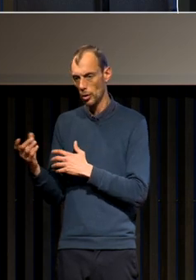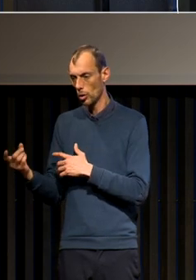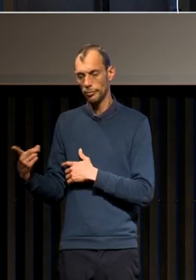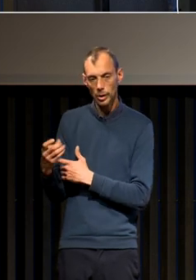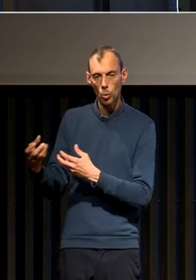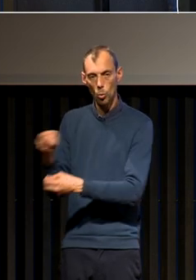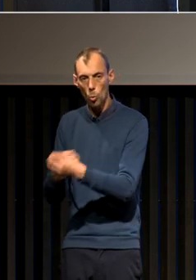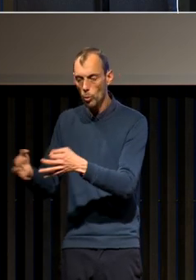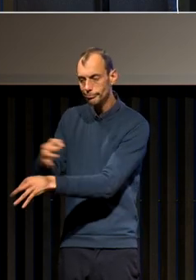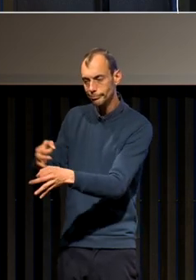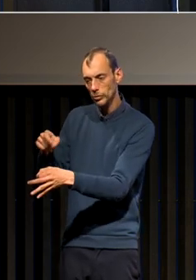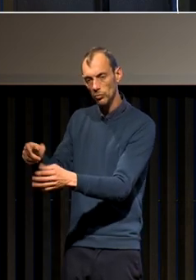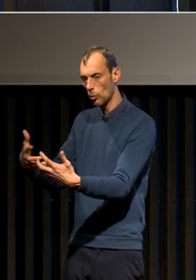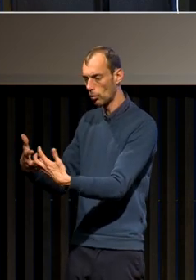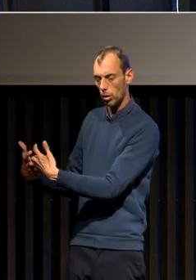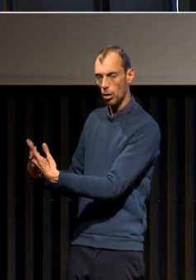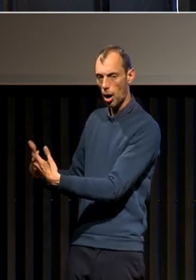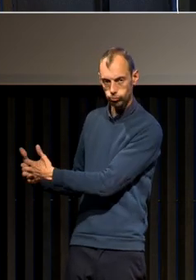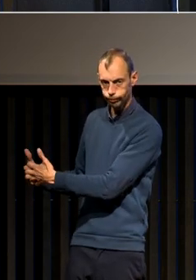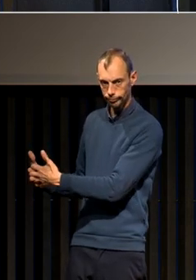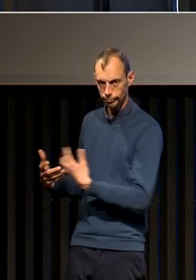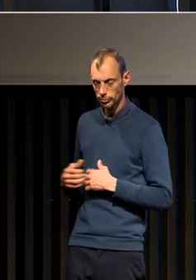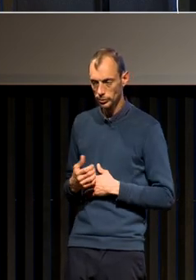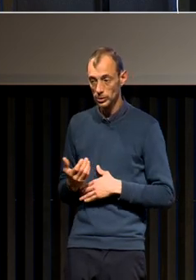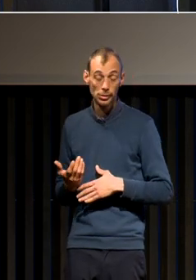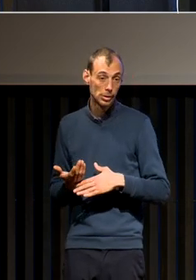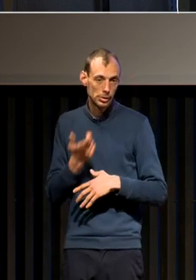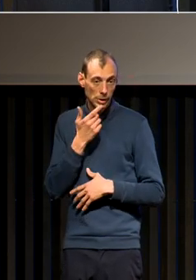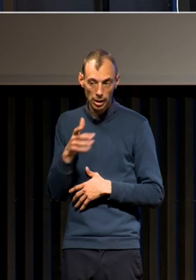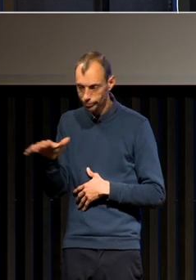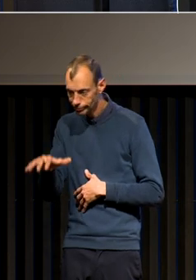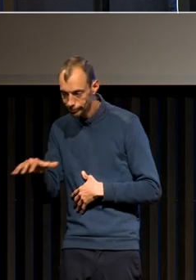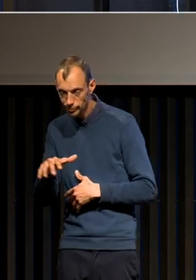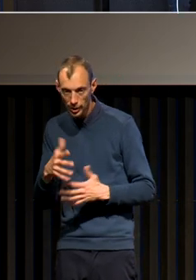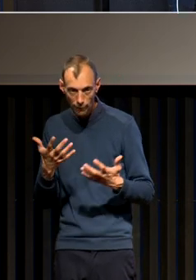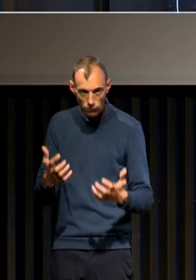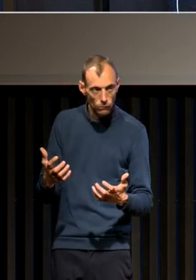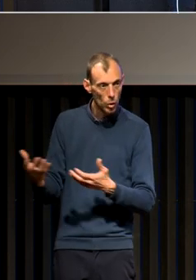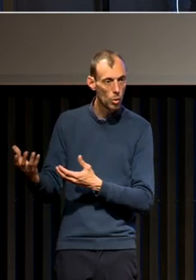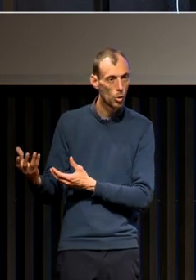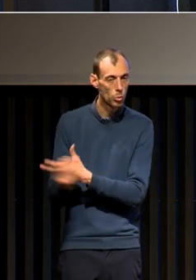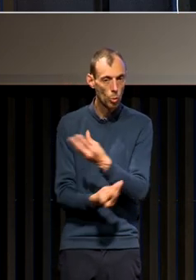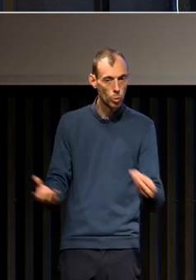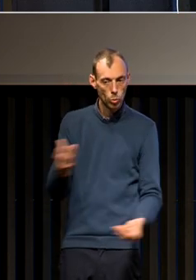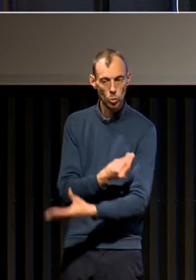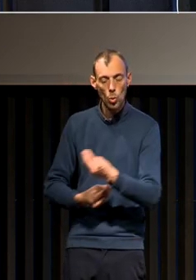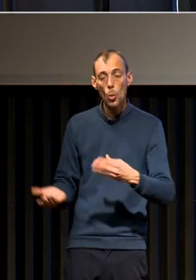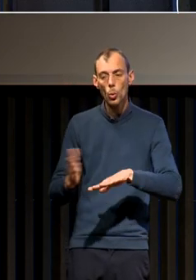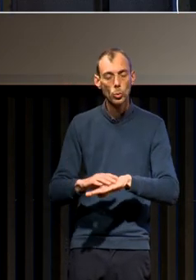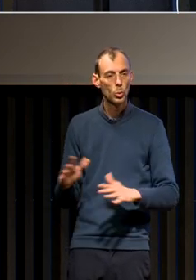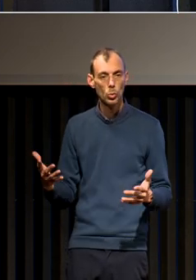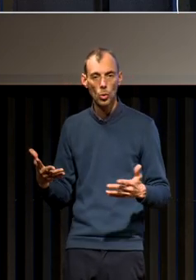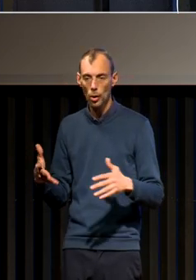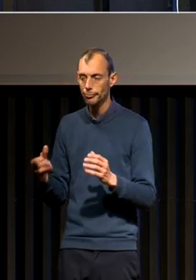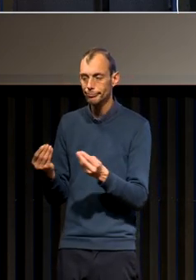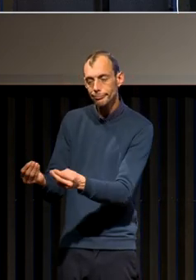cette disposition qui était favorable aux dons. Et puisqu'en fait, on a vu apparaître surtout des femmes qui venaient donner pour